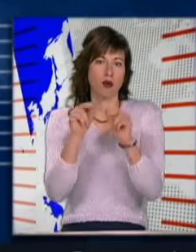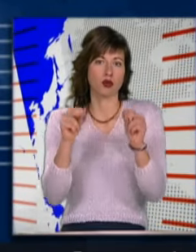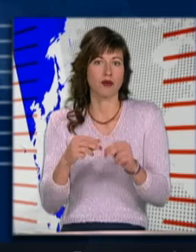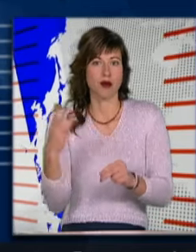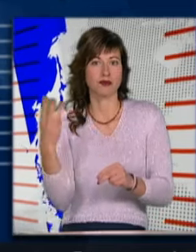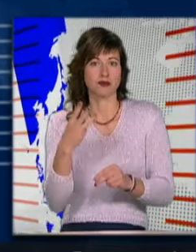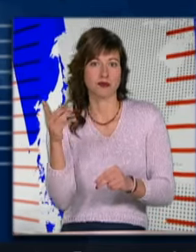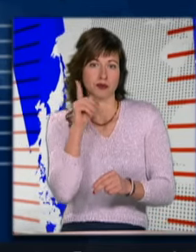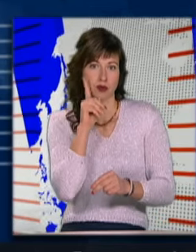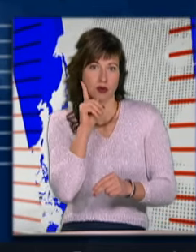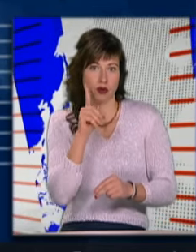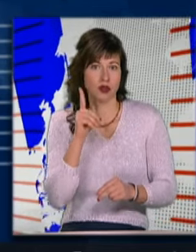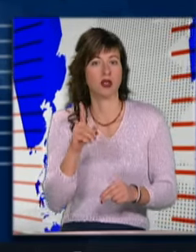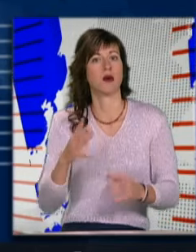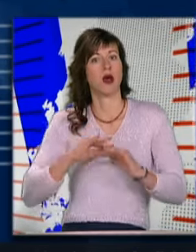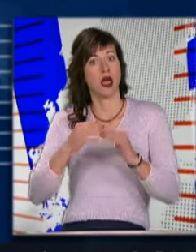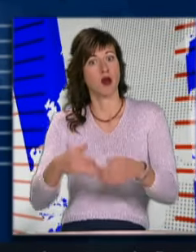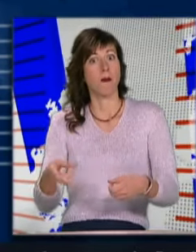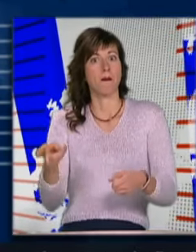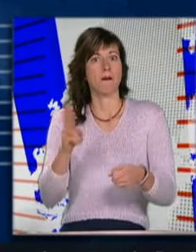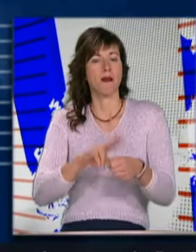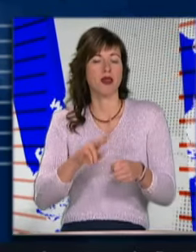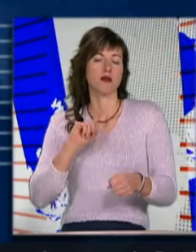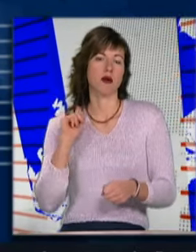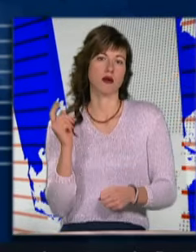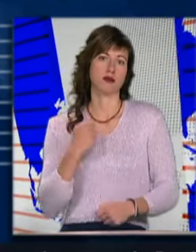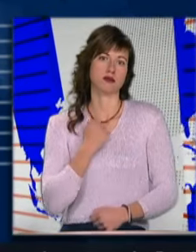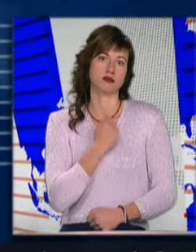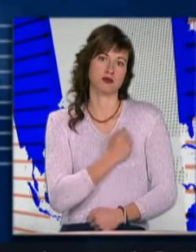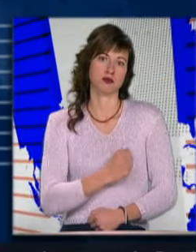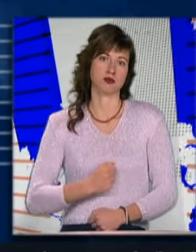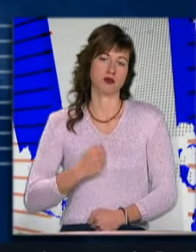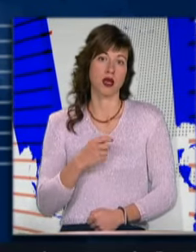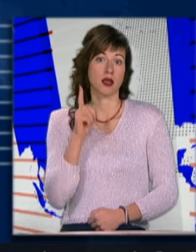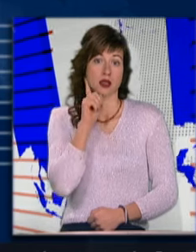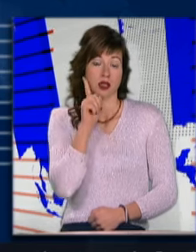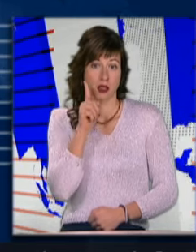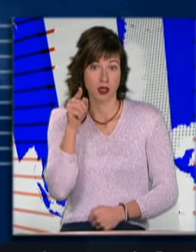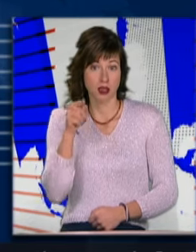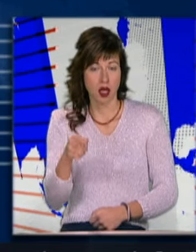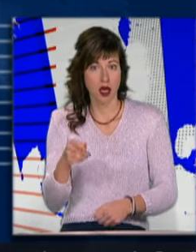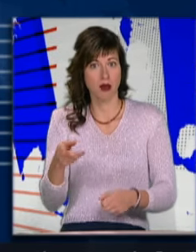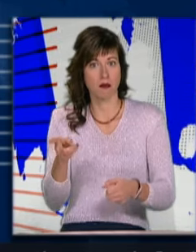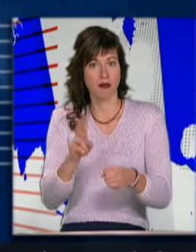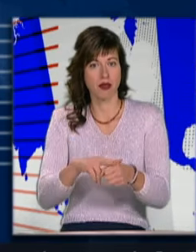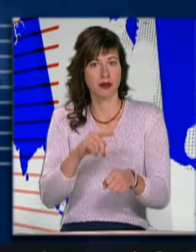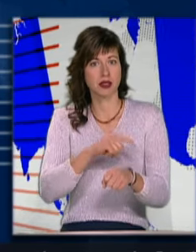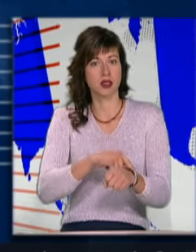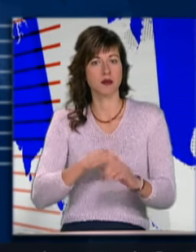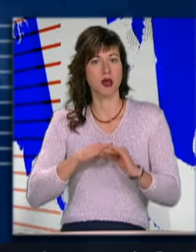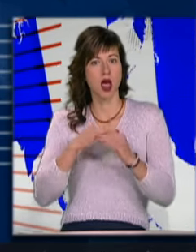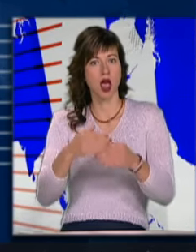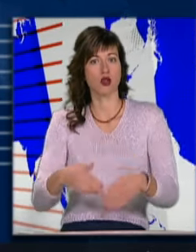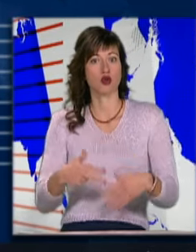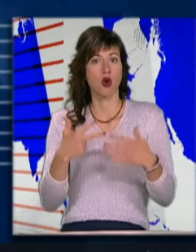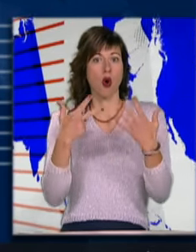33χρονης εγκύου από τα χανιά που βύθισε στο πένθος όσους την γνώριζαν όπως έδειξε η νεκροψία η γυναίκα έφυγε από τη ζωή ενώ ήταν σε κατάσταση